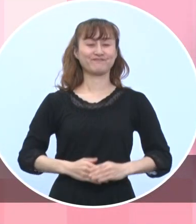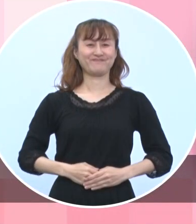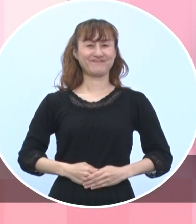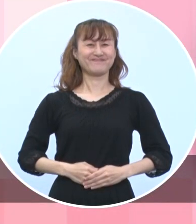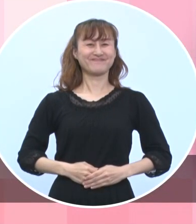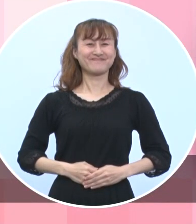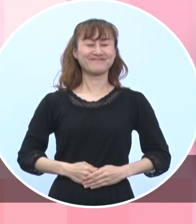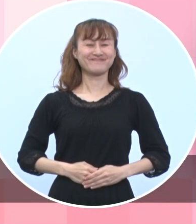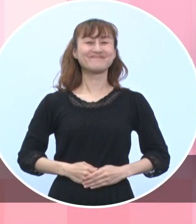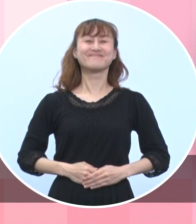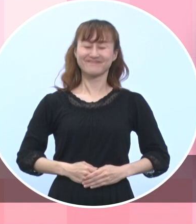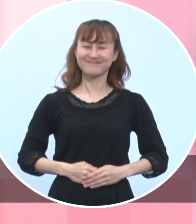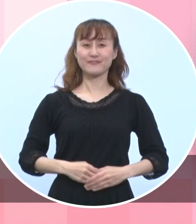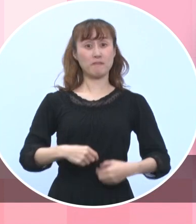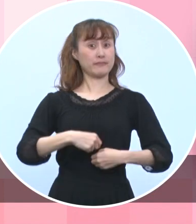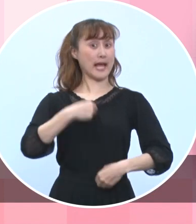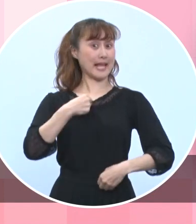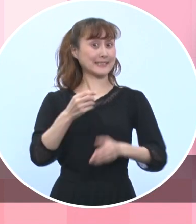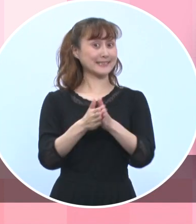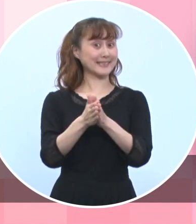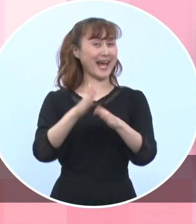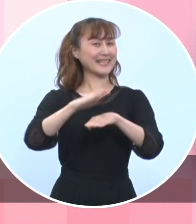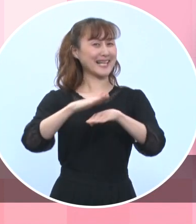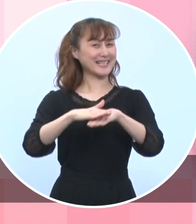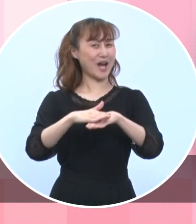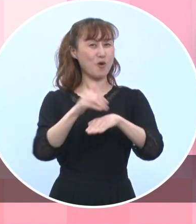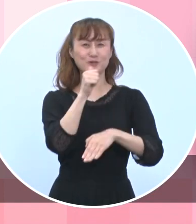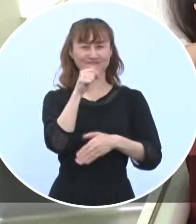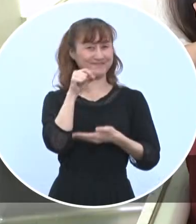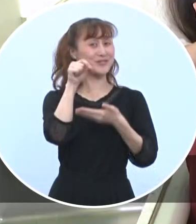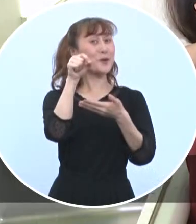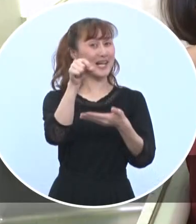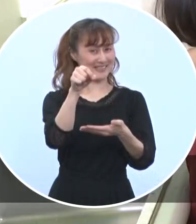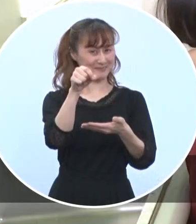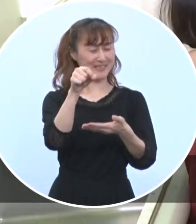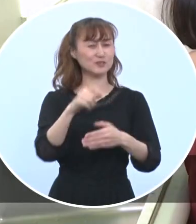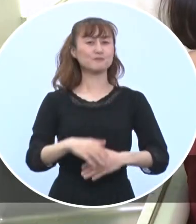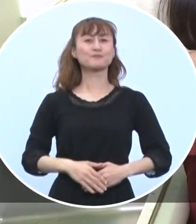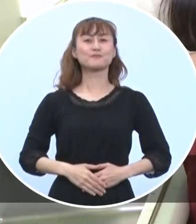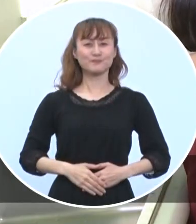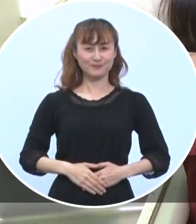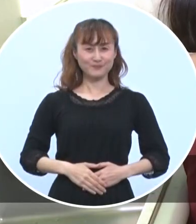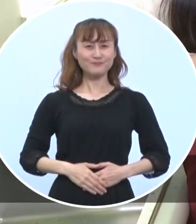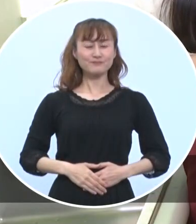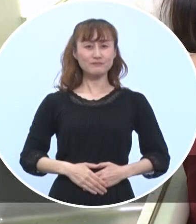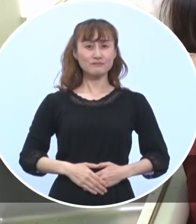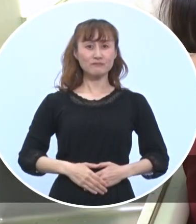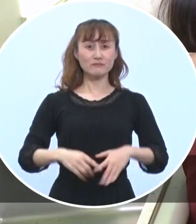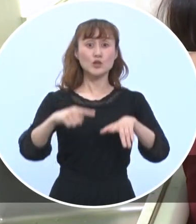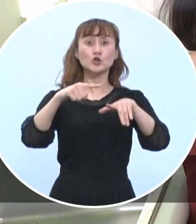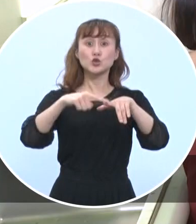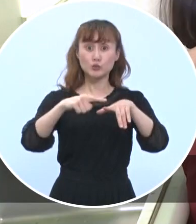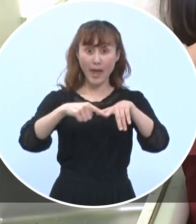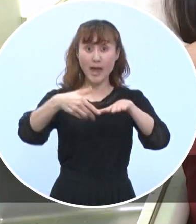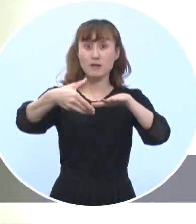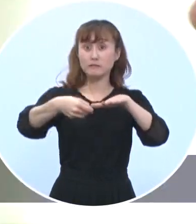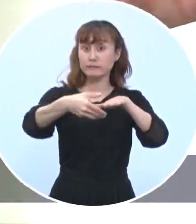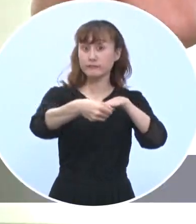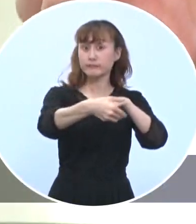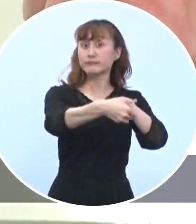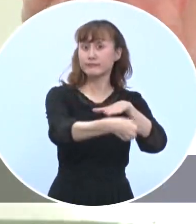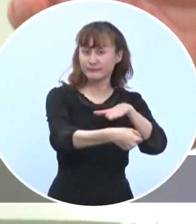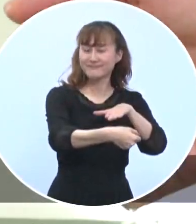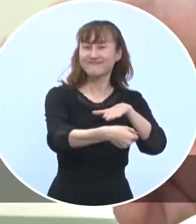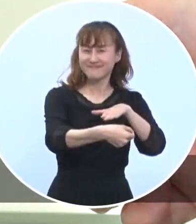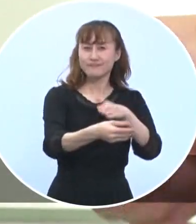それでは正しい手の洗い方をご紹介します。 日頃から爪は短く切っておき、手洗